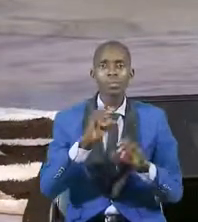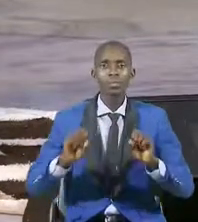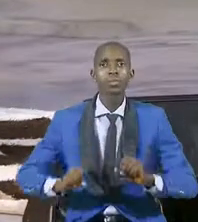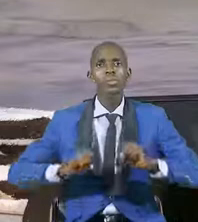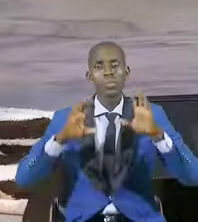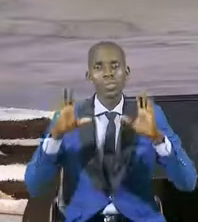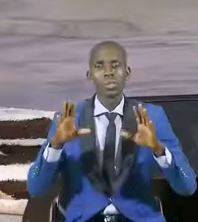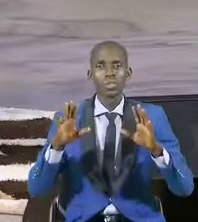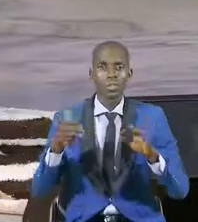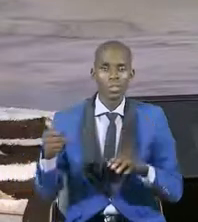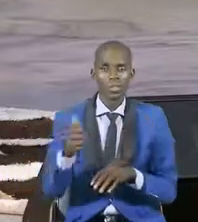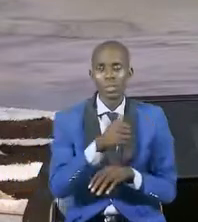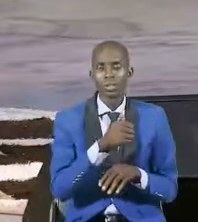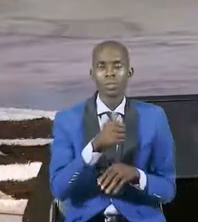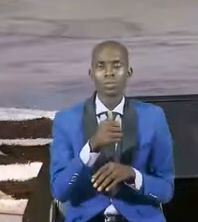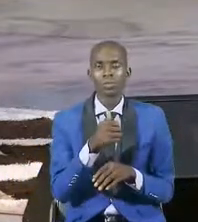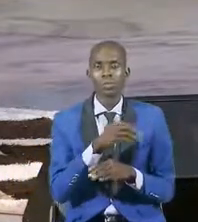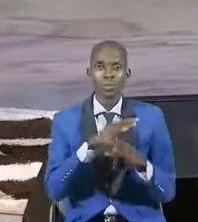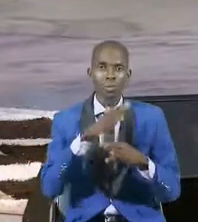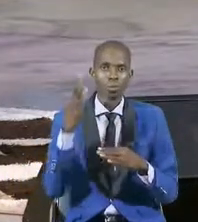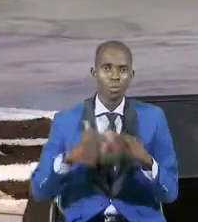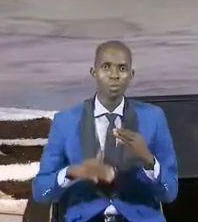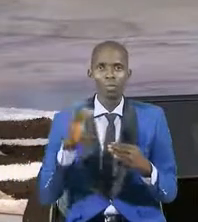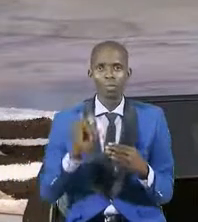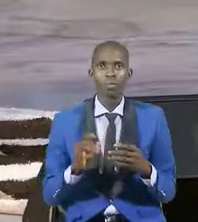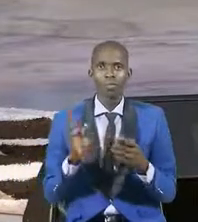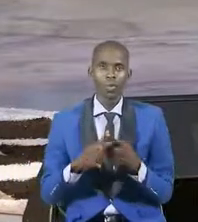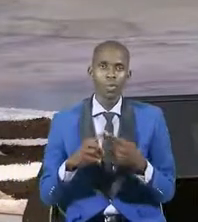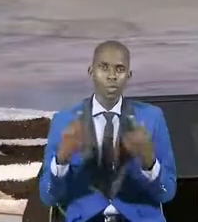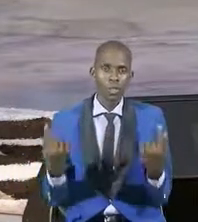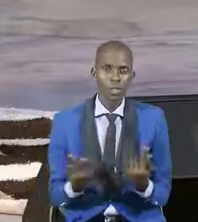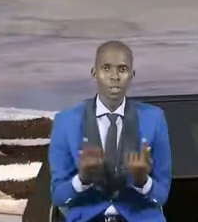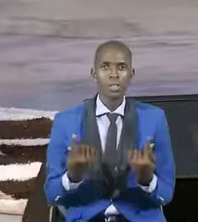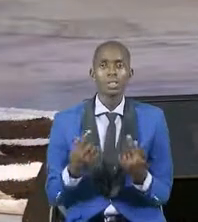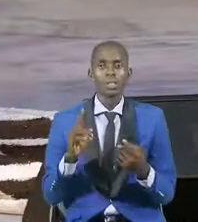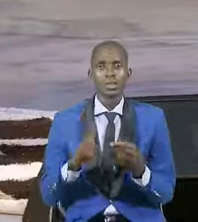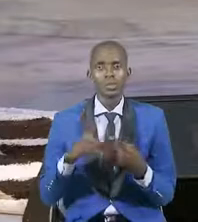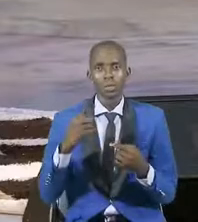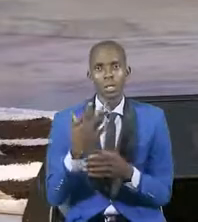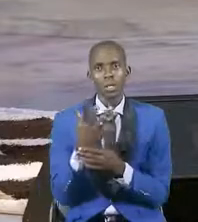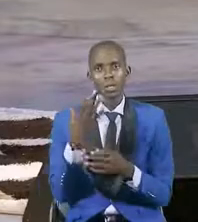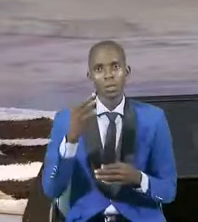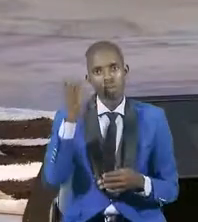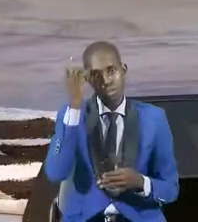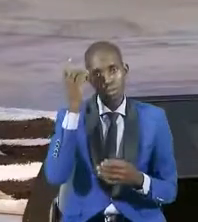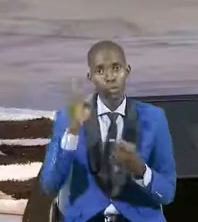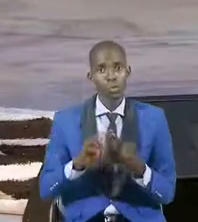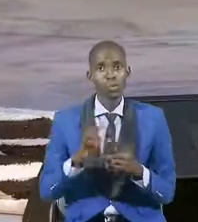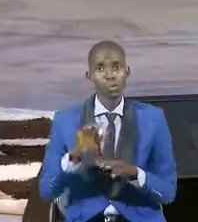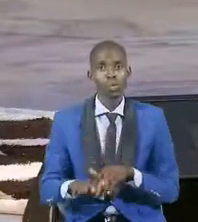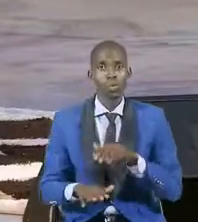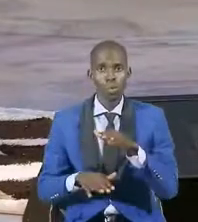sont livrés, ils se sont totalement soumis au péché entre les mains du